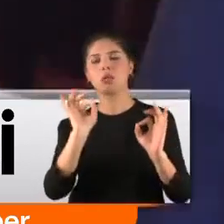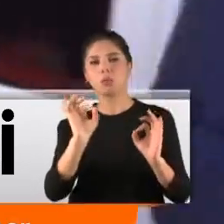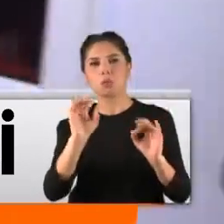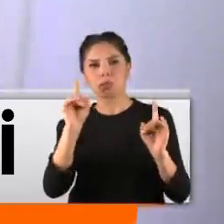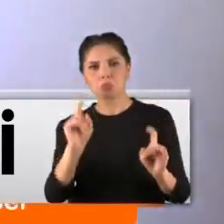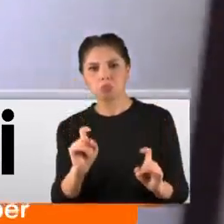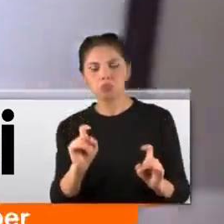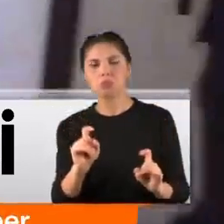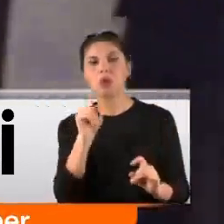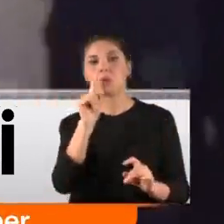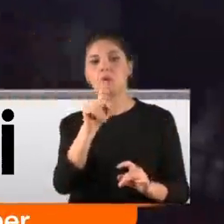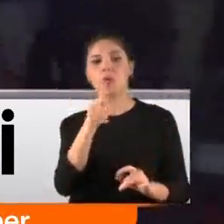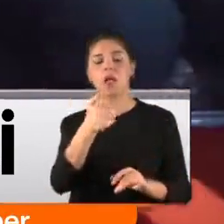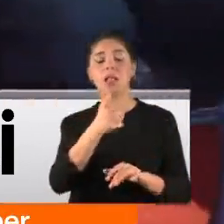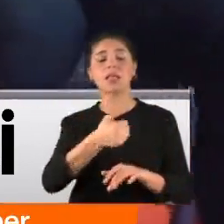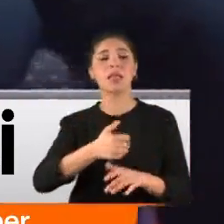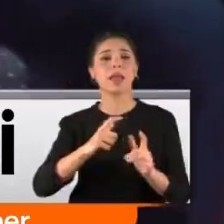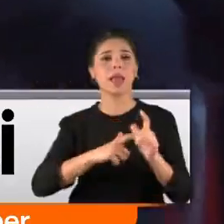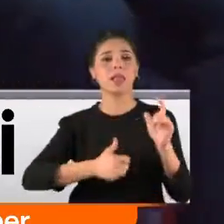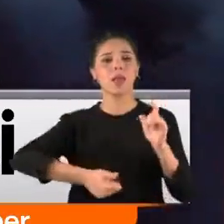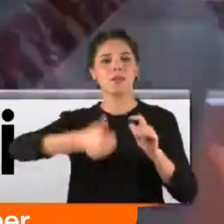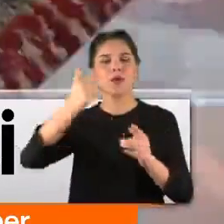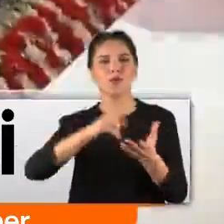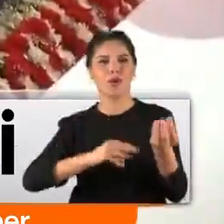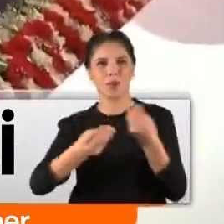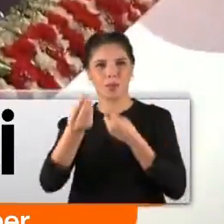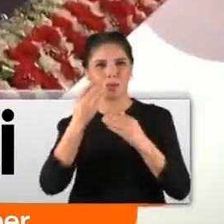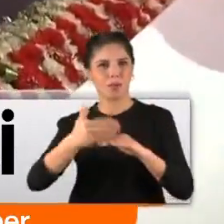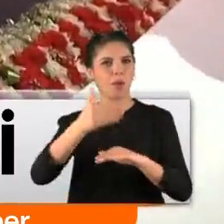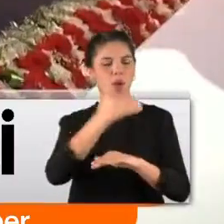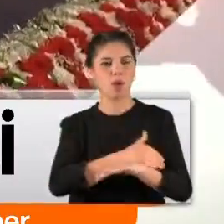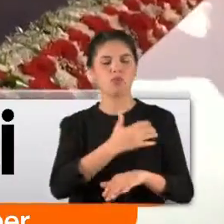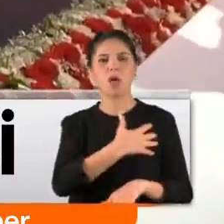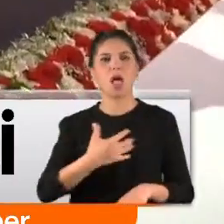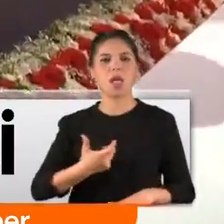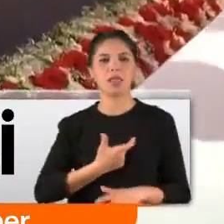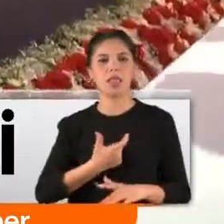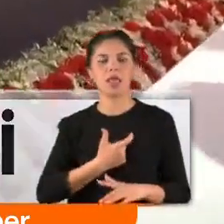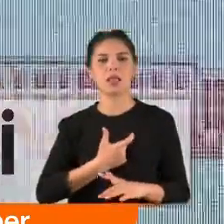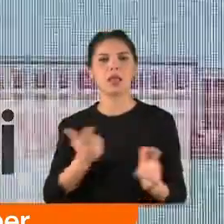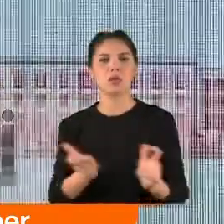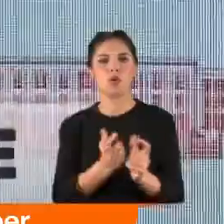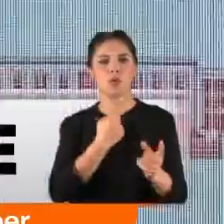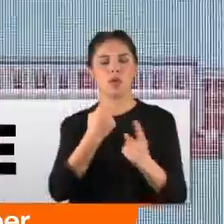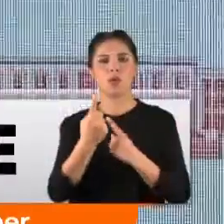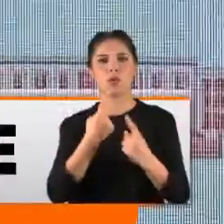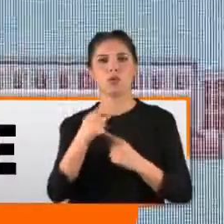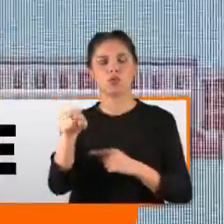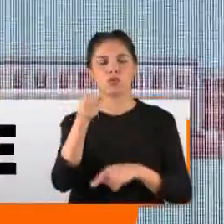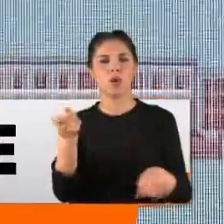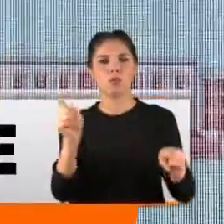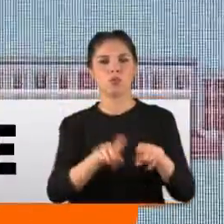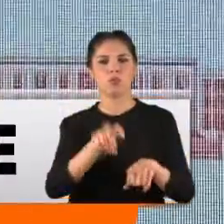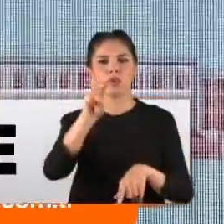mü? Muhalefetin 6 genel başkanı kebap ziyafeti öncesi ise anayasa metni tanıtım toplantısında buluştu. 84